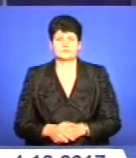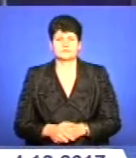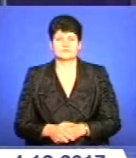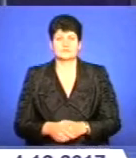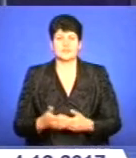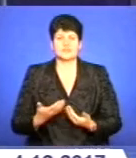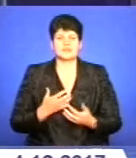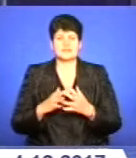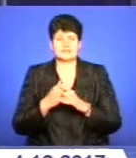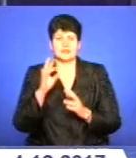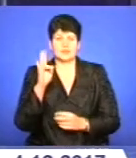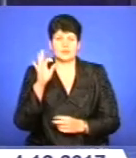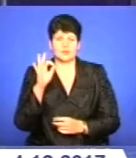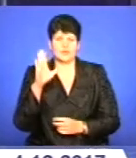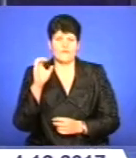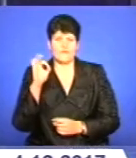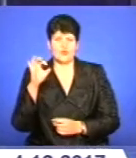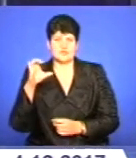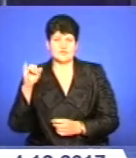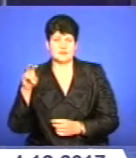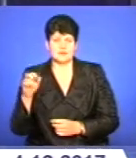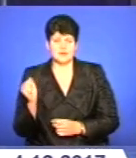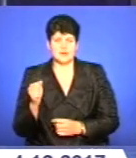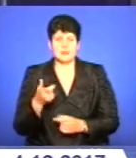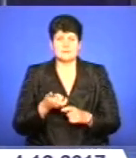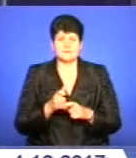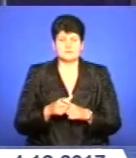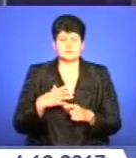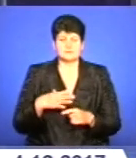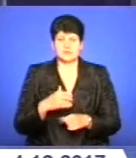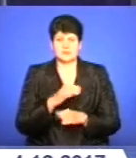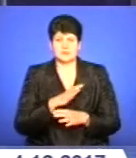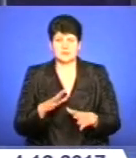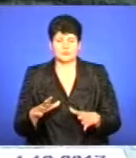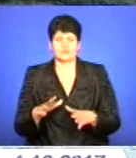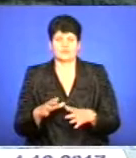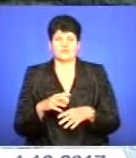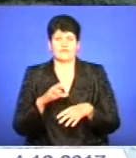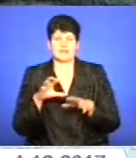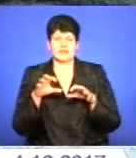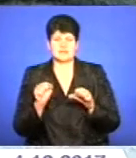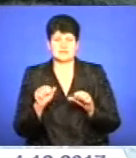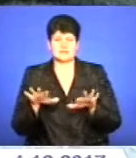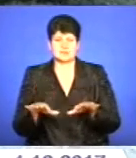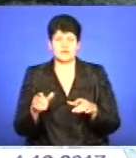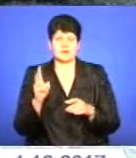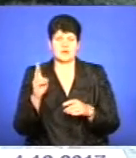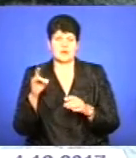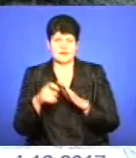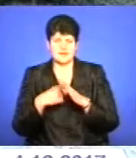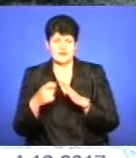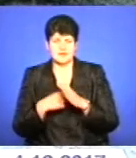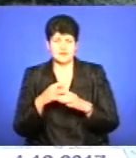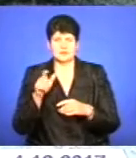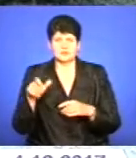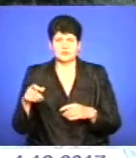Жителі села Новосілка Підволочиського району більше не потерпатимуть від свавілля власників місцевого кар'єру. Про життя селян у постійному гуркоті та